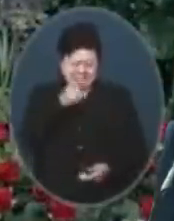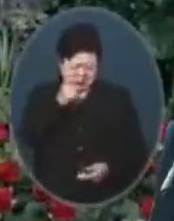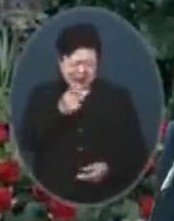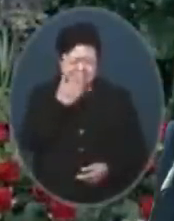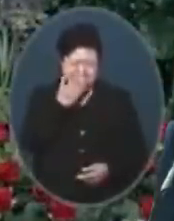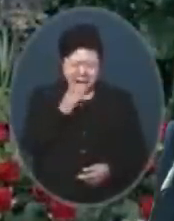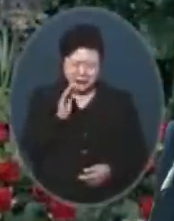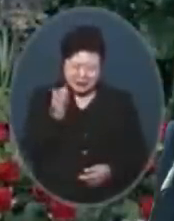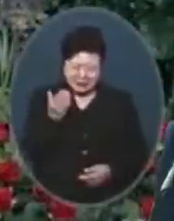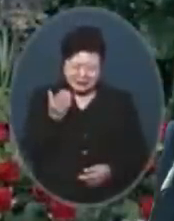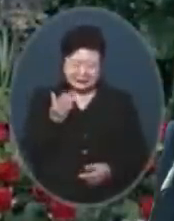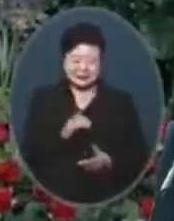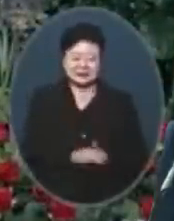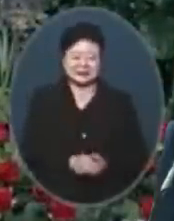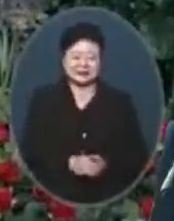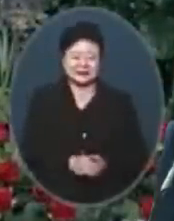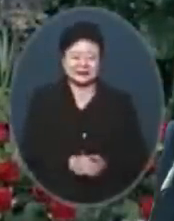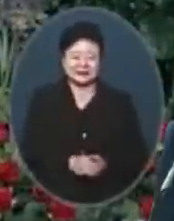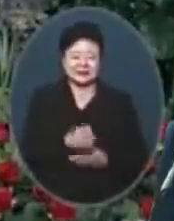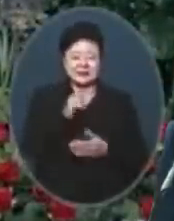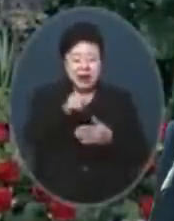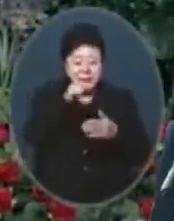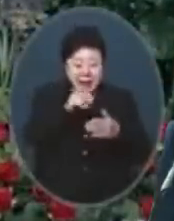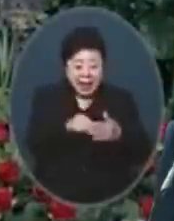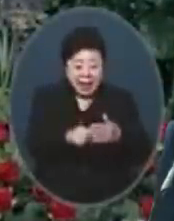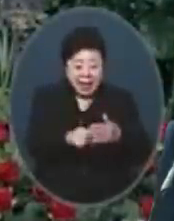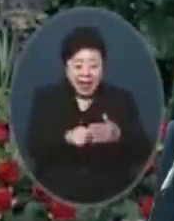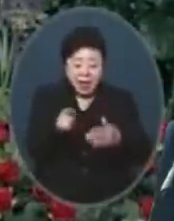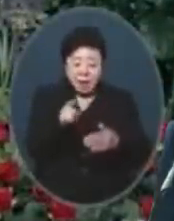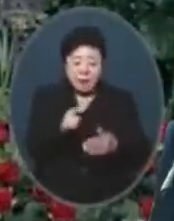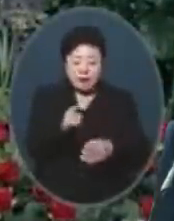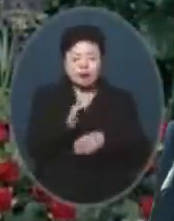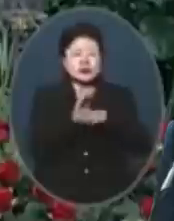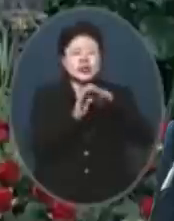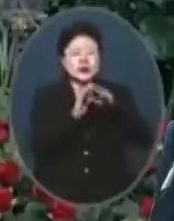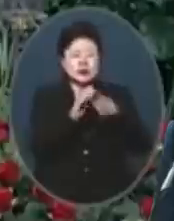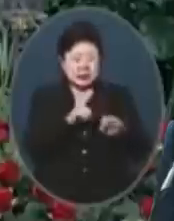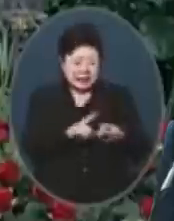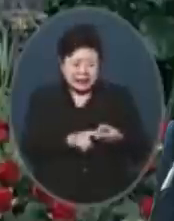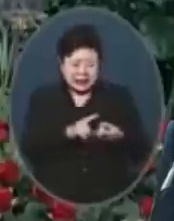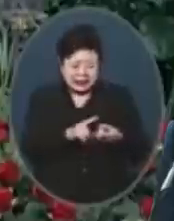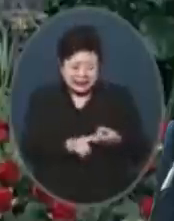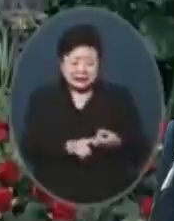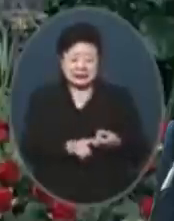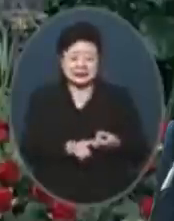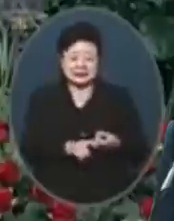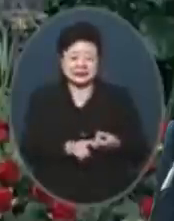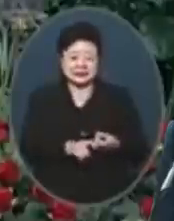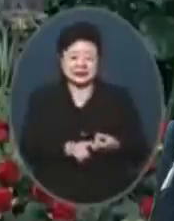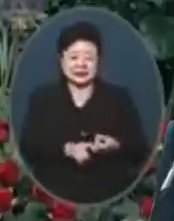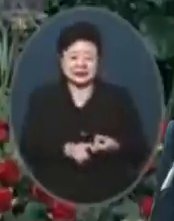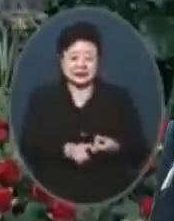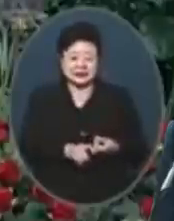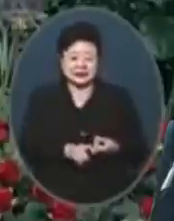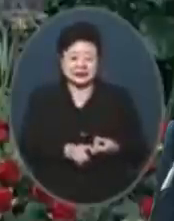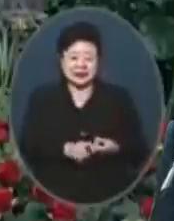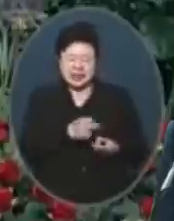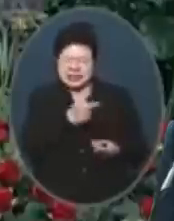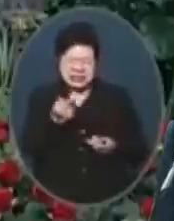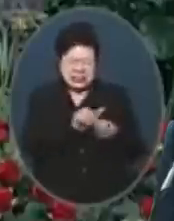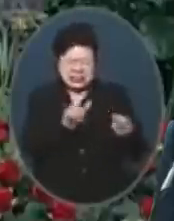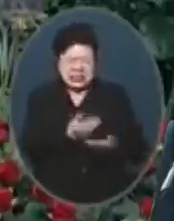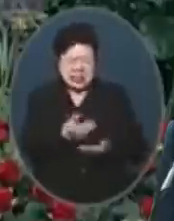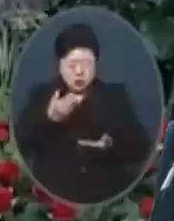있습니다. 그 마음을 무엇으로 채우냐에 따라 태산을 움직일 만한 힘을 지닐